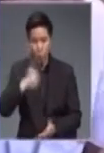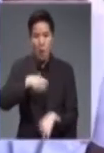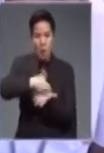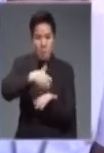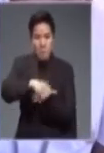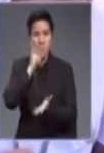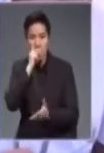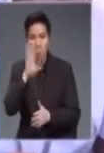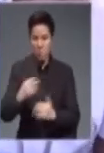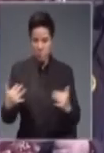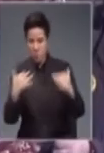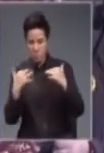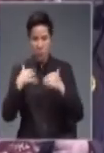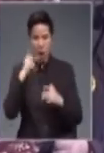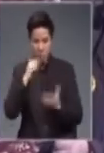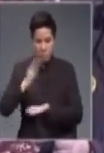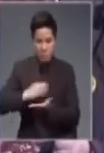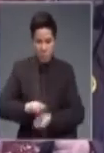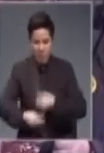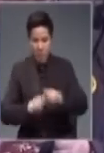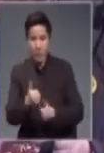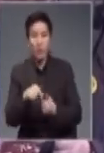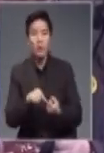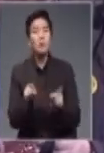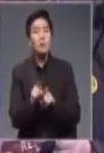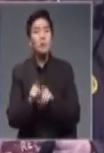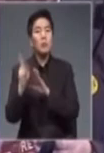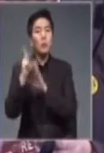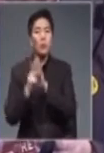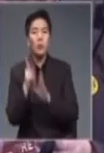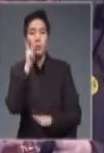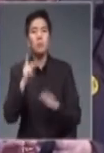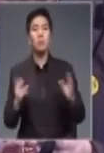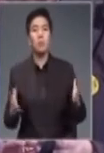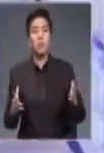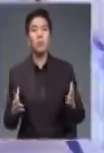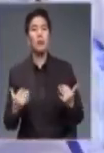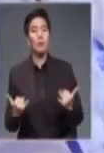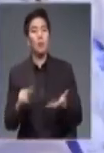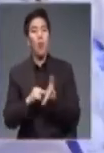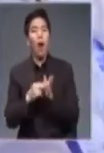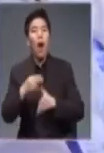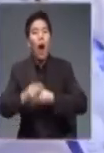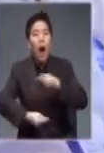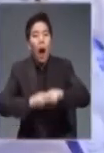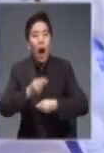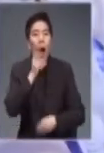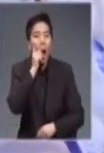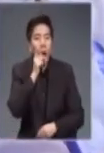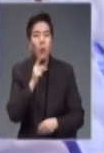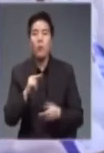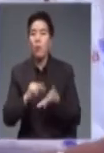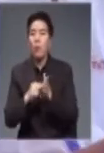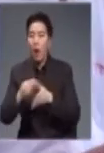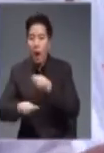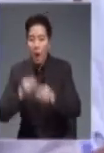เป็นการแก้ปัญหาระยะยาวและยั่งยืนซึ่งก็เป็นแนวทางที่รัฐบาลนี้ให้ความสำคัญมากกว่านะครับแต่เราก็ไม่ลืมนะ